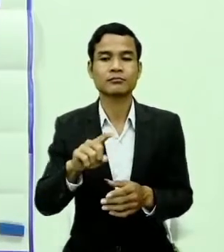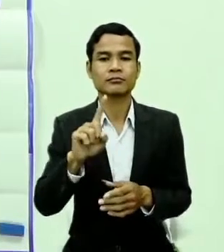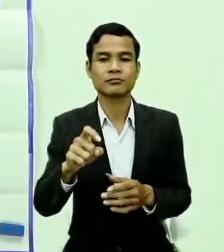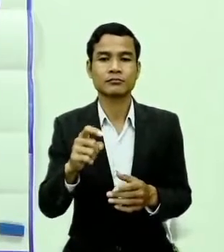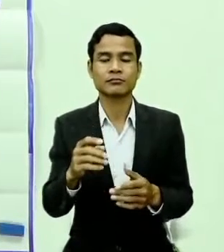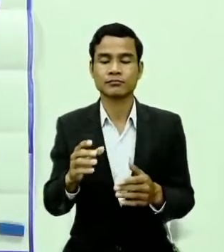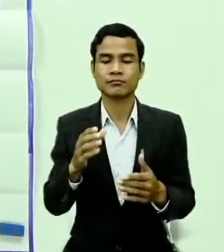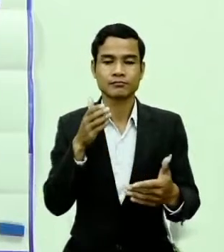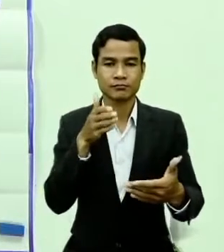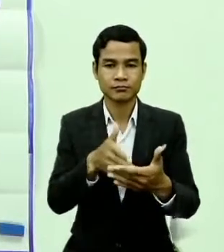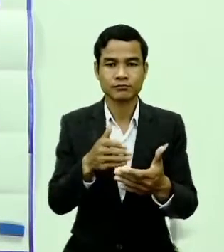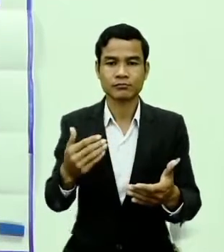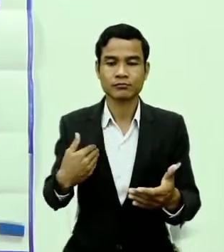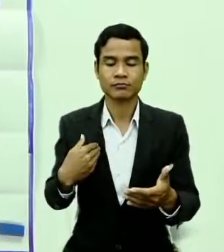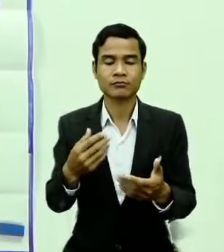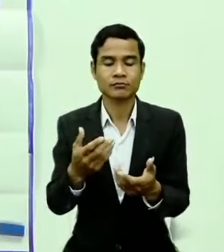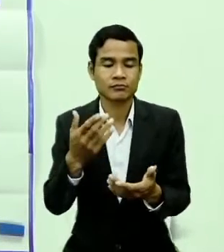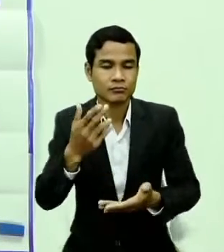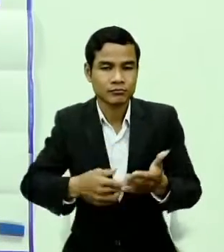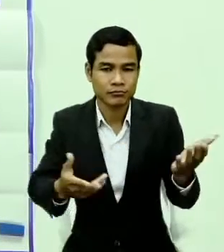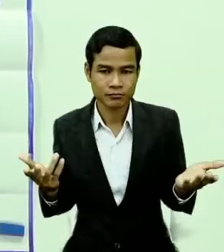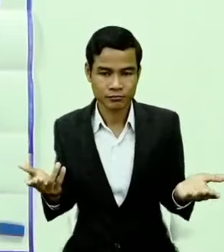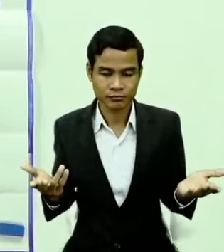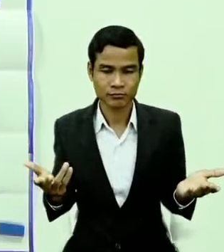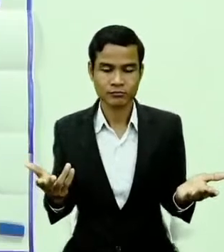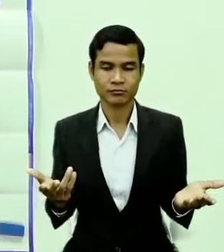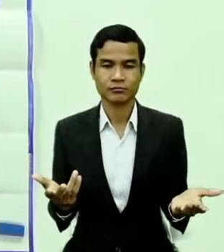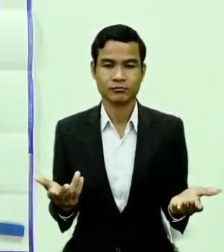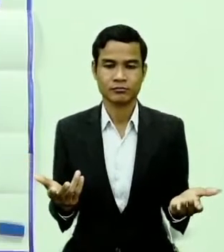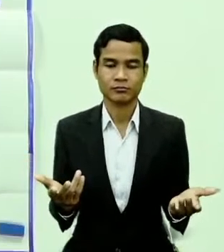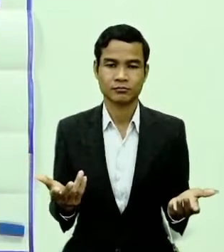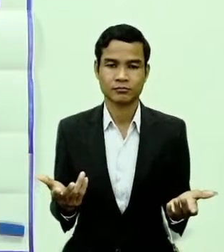để con ban chụp nụ miệng ấy khla